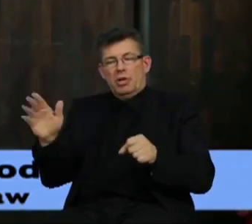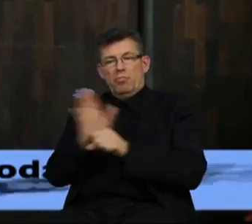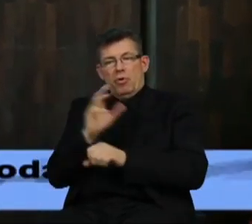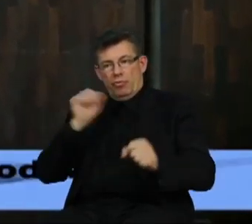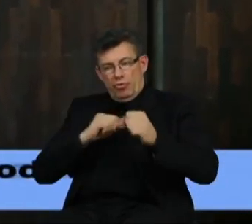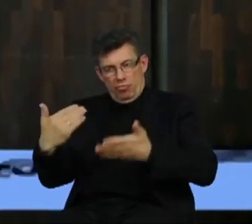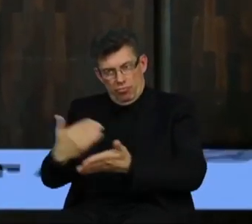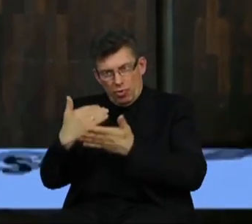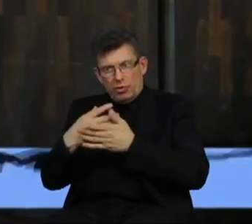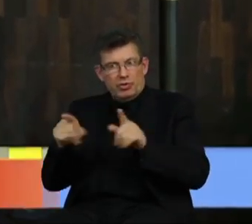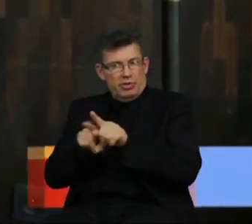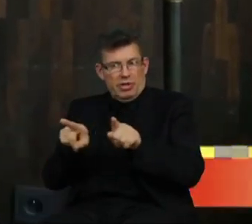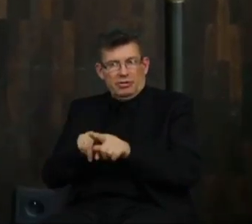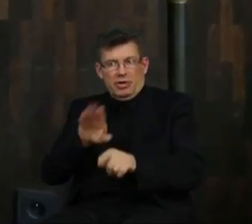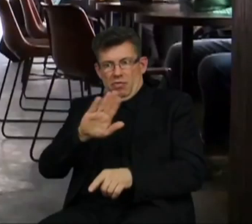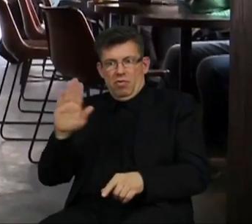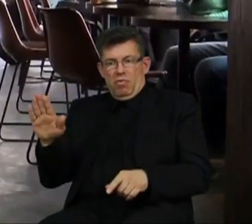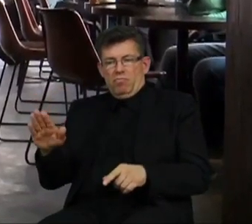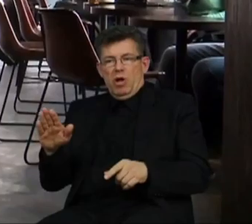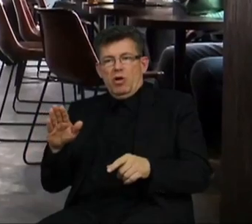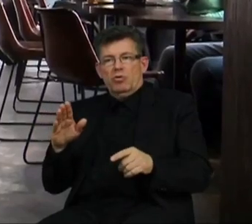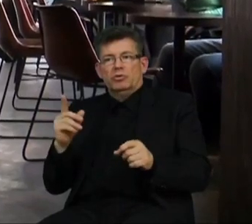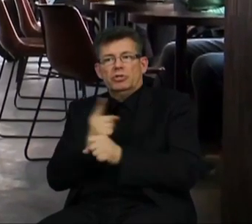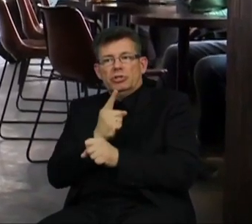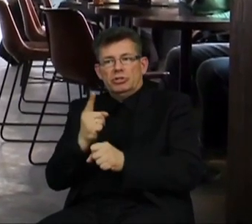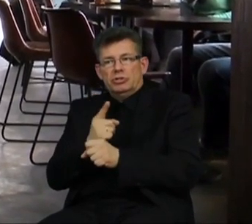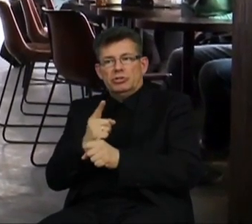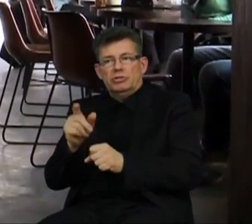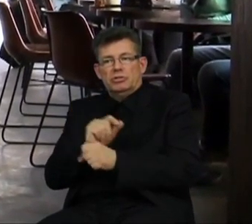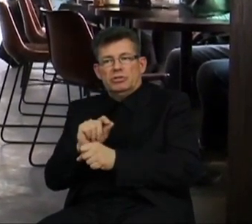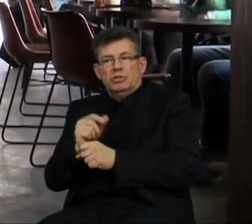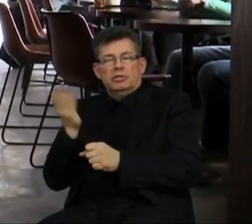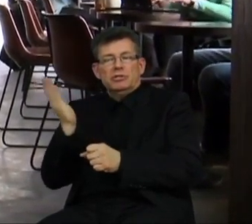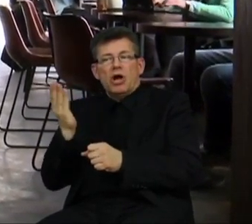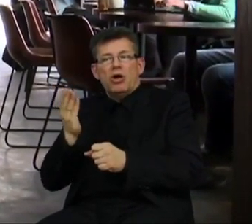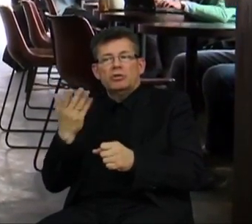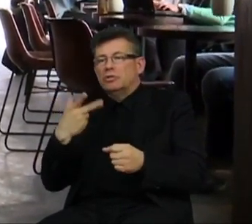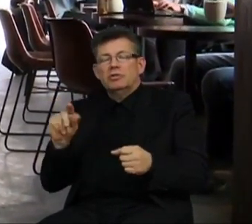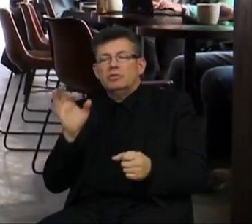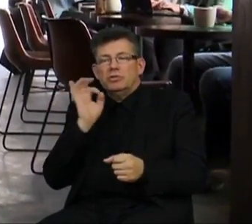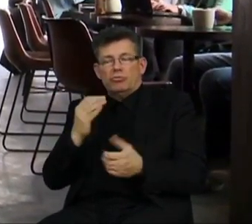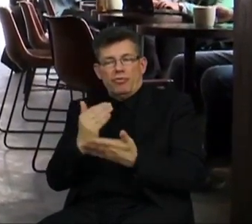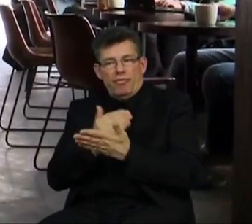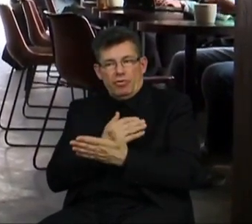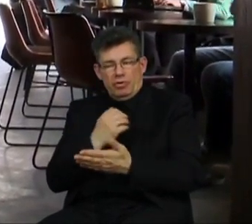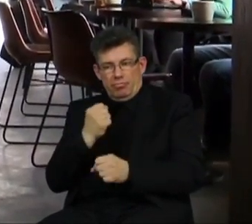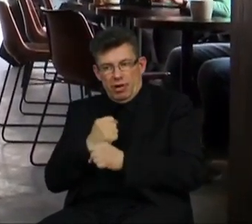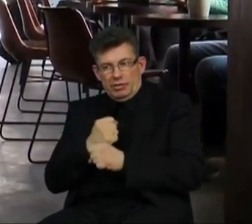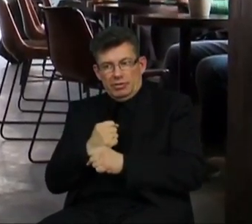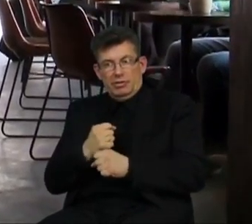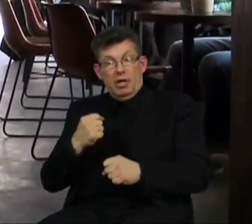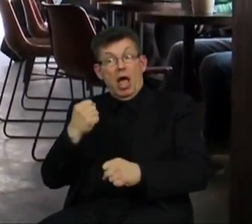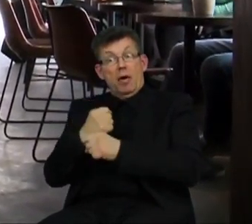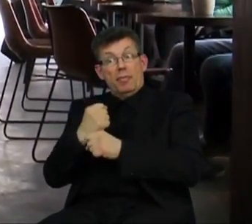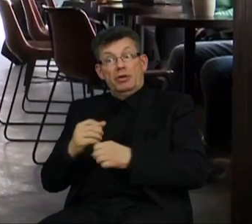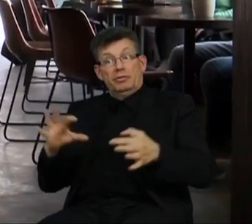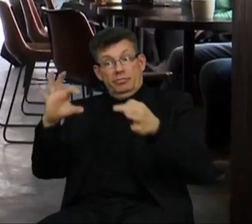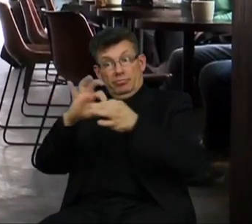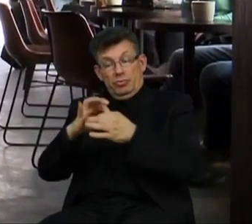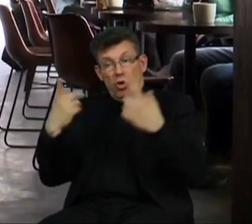pracy, też są narażone właśnie na tego typu niesprzyjające warunki. Pracowanie z osobami